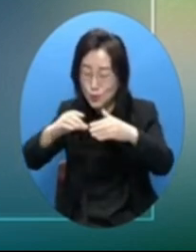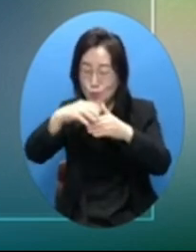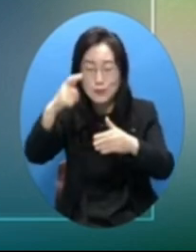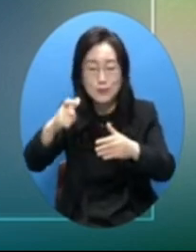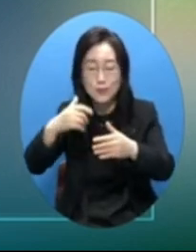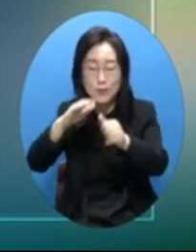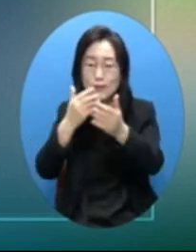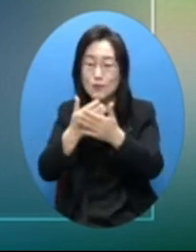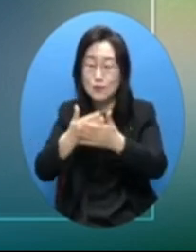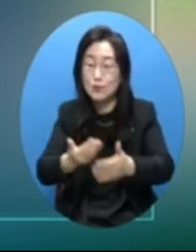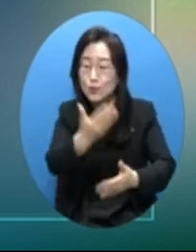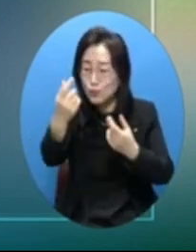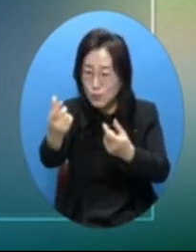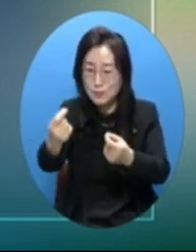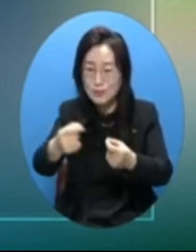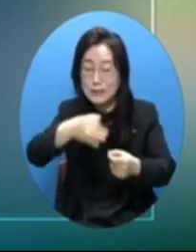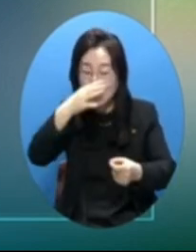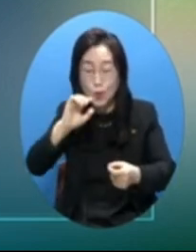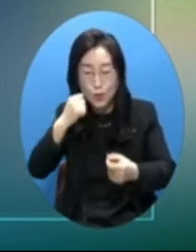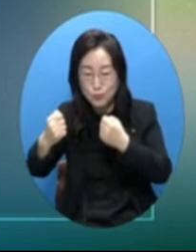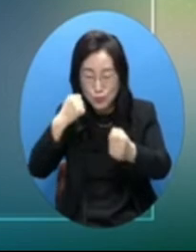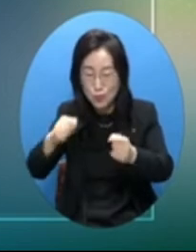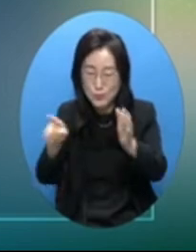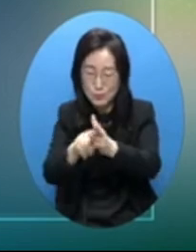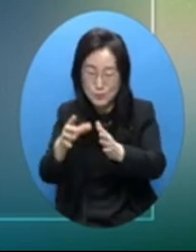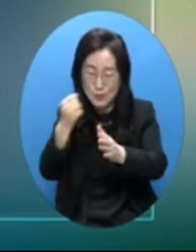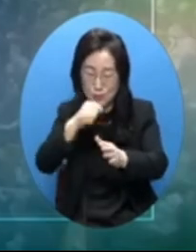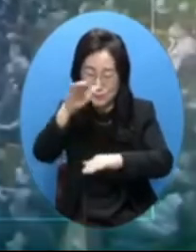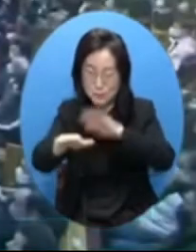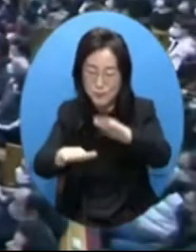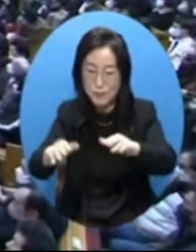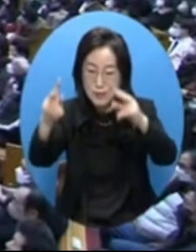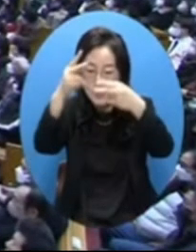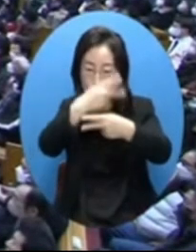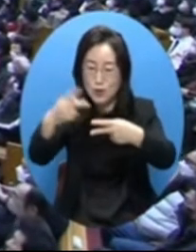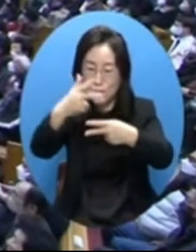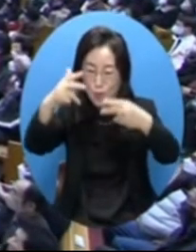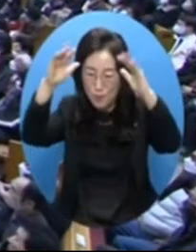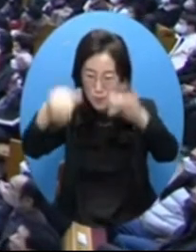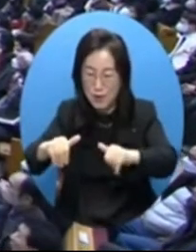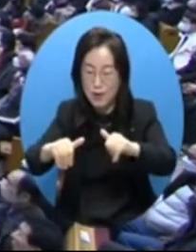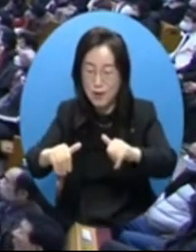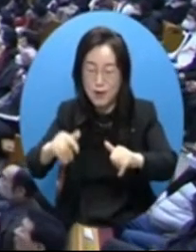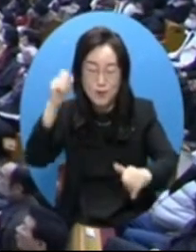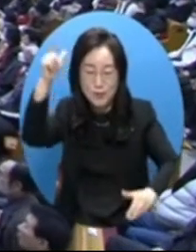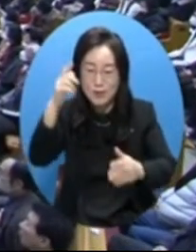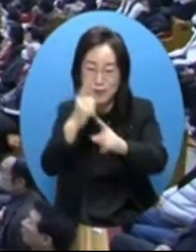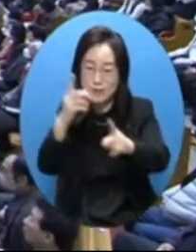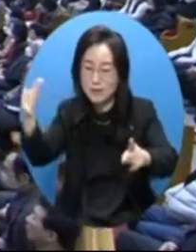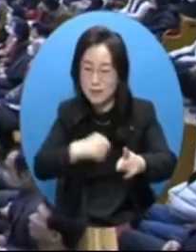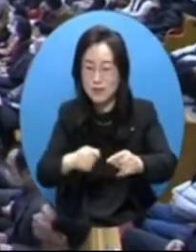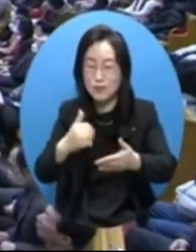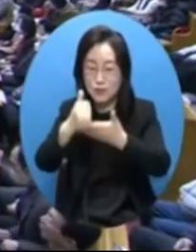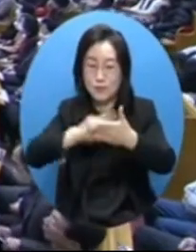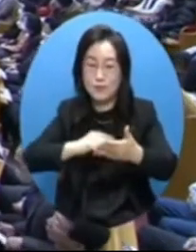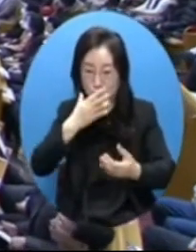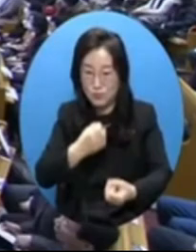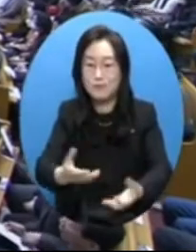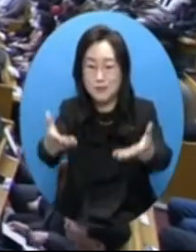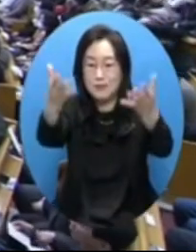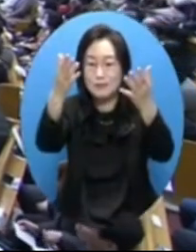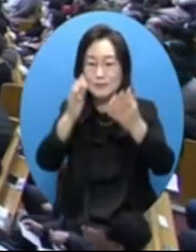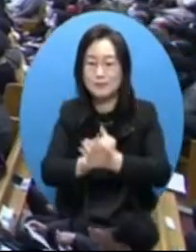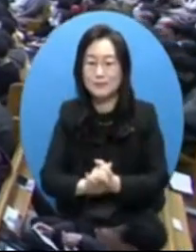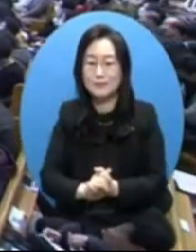주님의 서로 꼭 붙잡고 믿음으로 전진해서 모든 열거를 무너뜨리고 위대한 승리의 삶을 살아가는 여러분한테 되시기를 주님으로